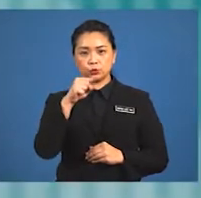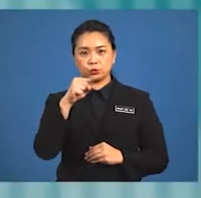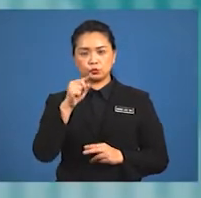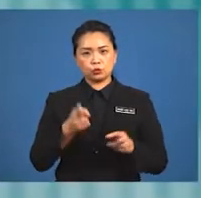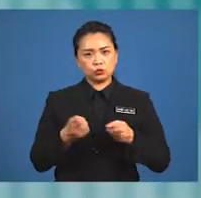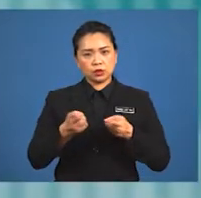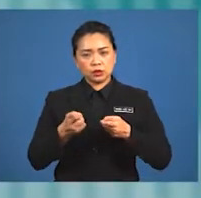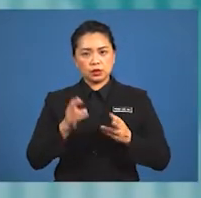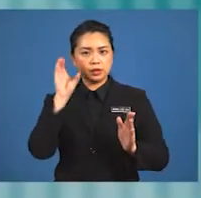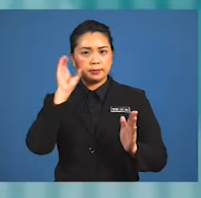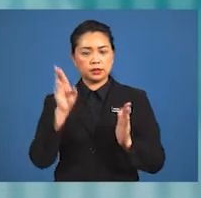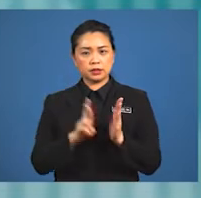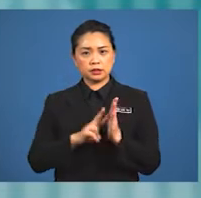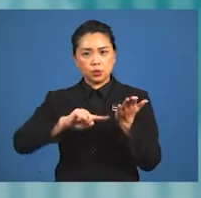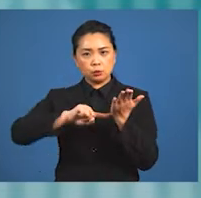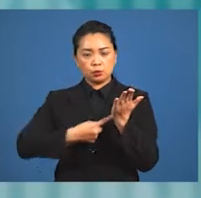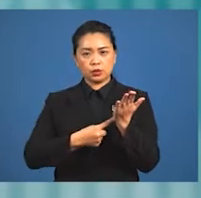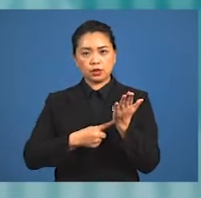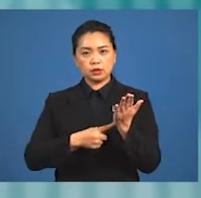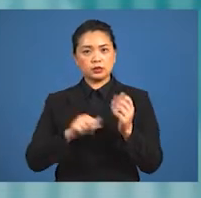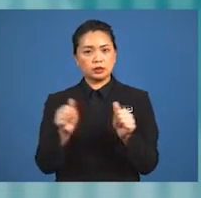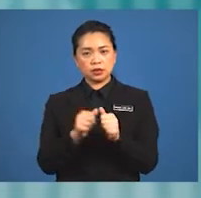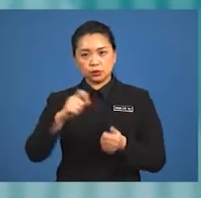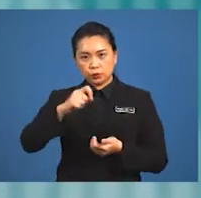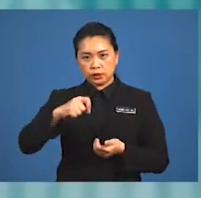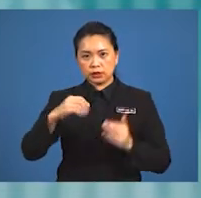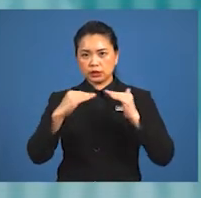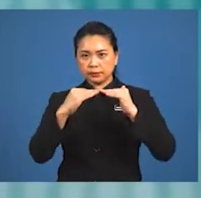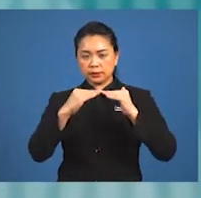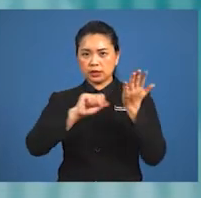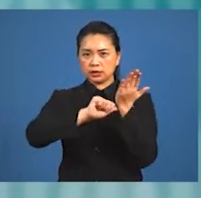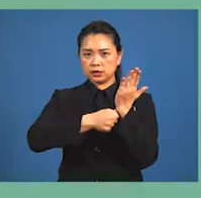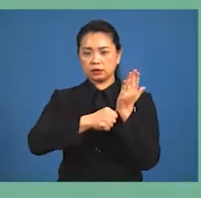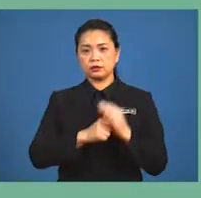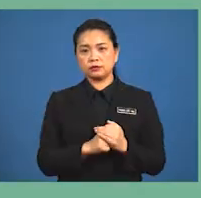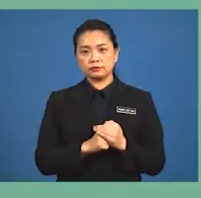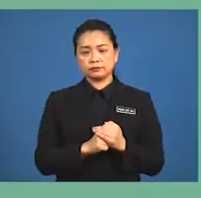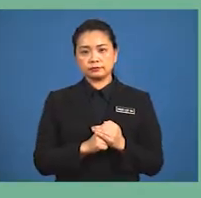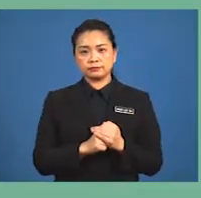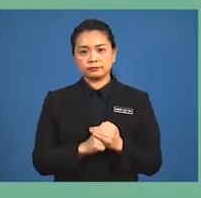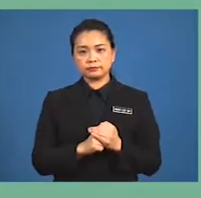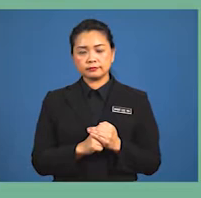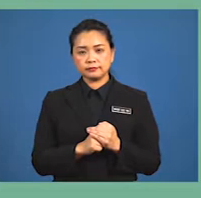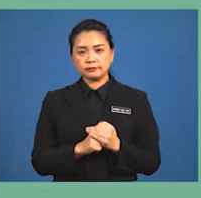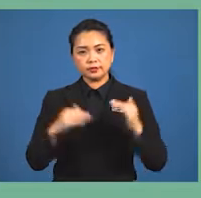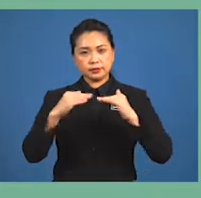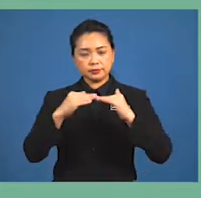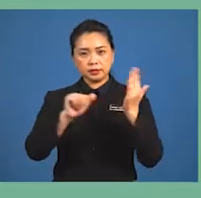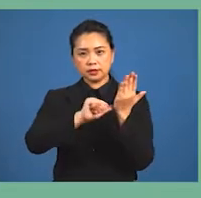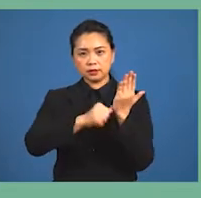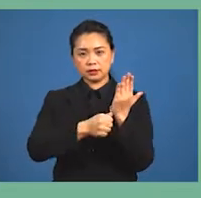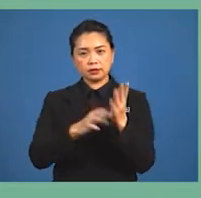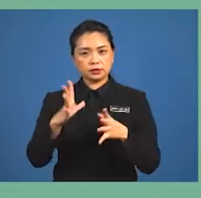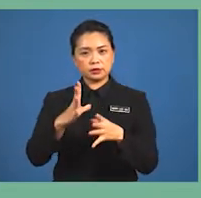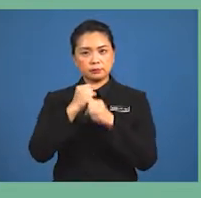Untuk huraian gambar rajah, mulakan dengan menulis keseimbangan asal, iaitu keseimbangan